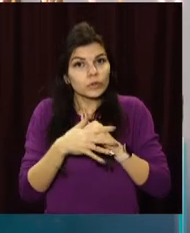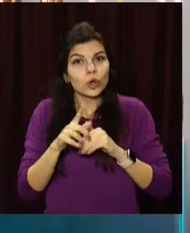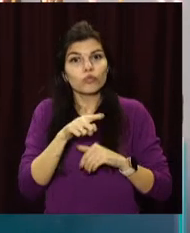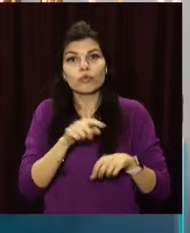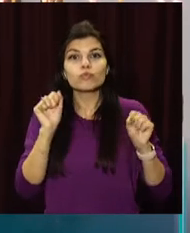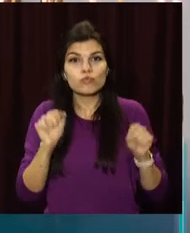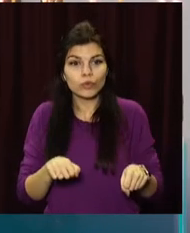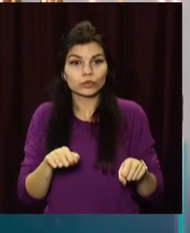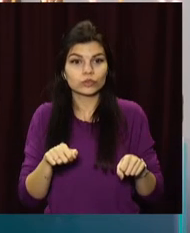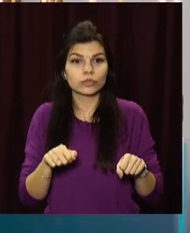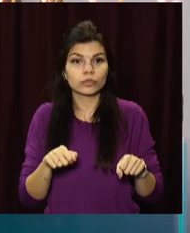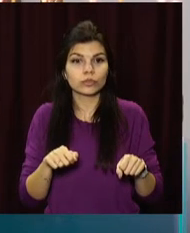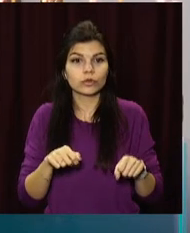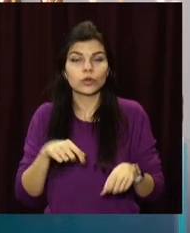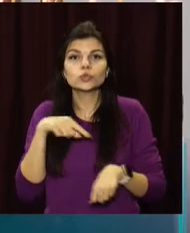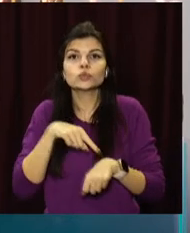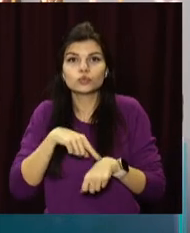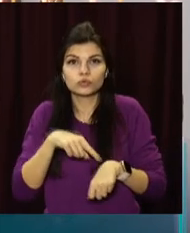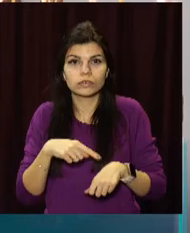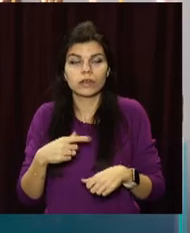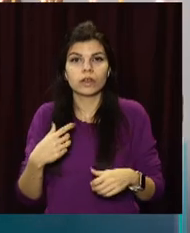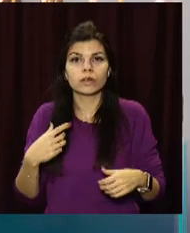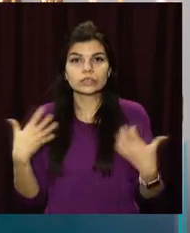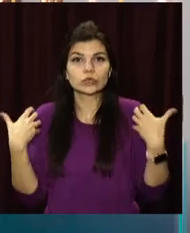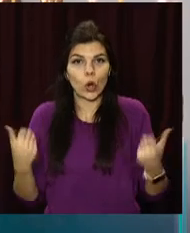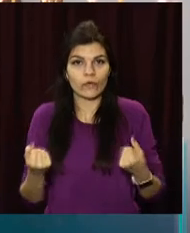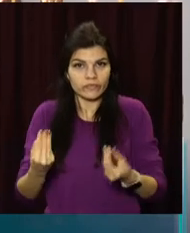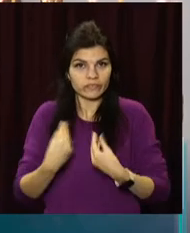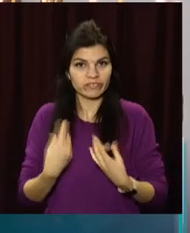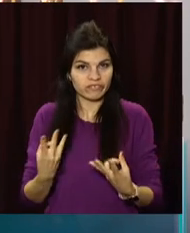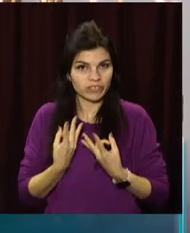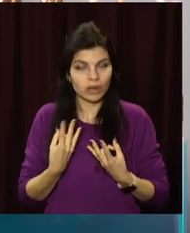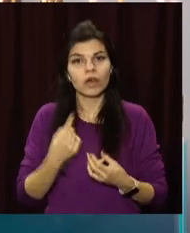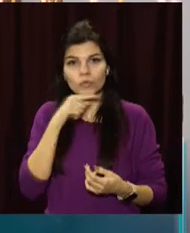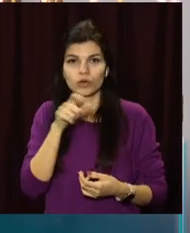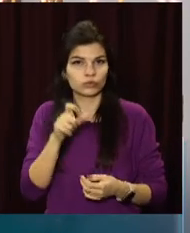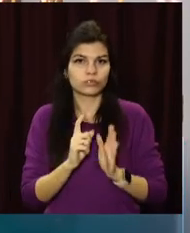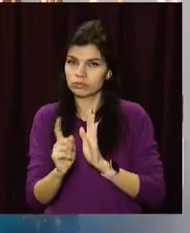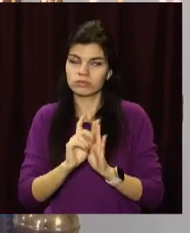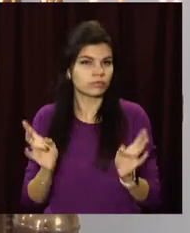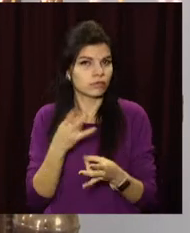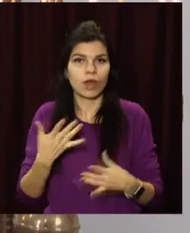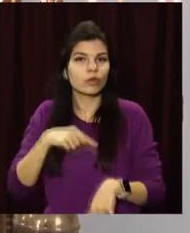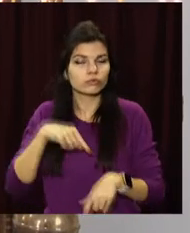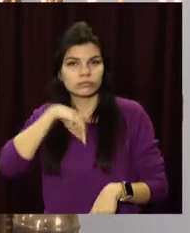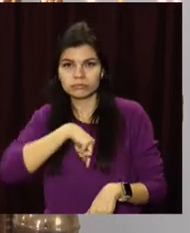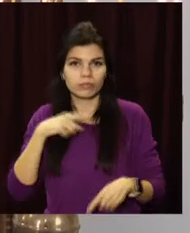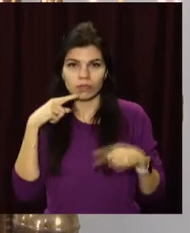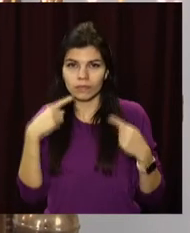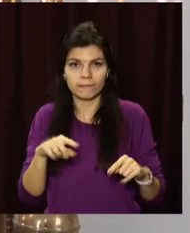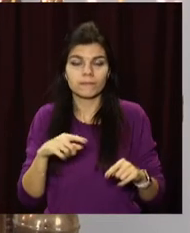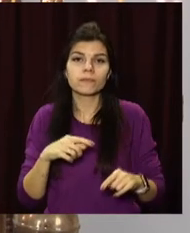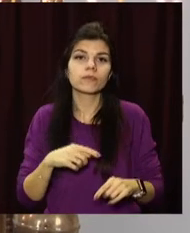розуміє, що вона може це пагубно сказатися на її здоров'ю, то вона не має пірнати.